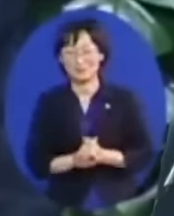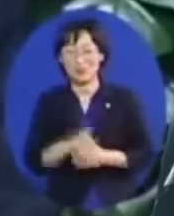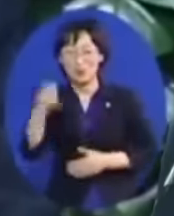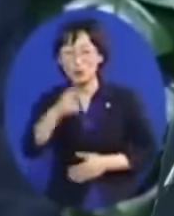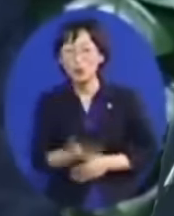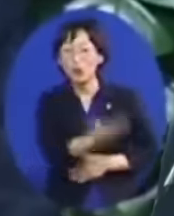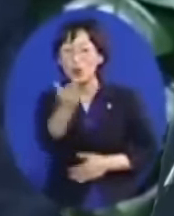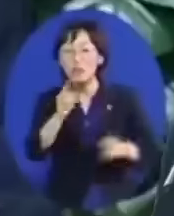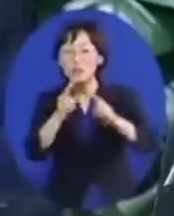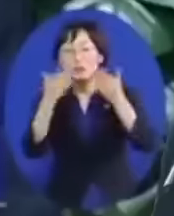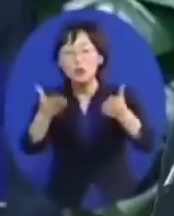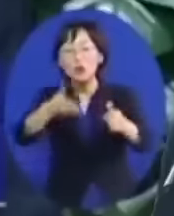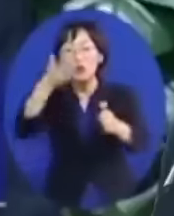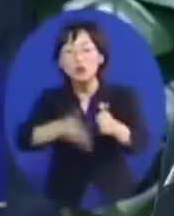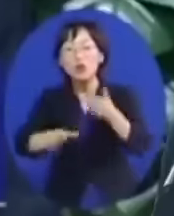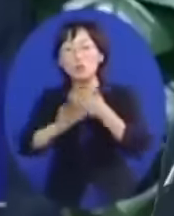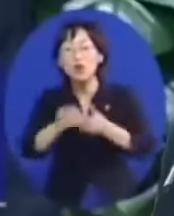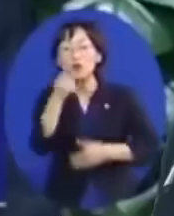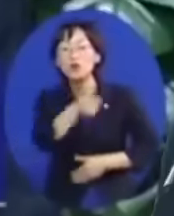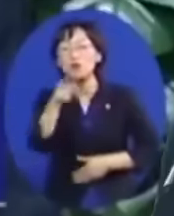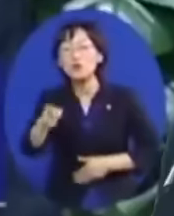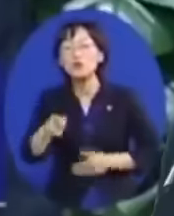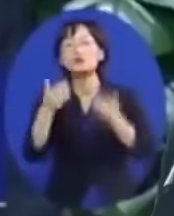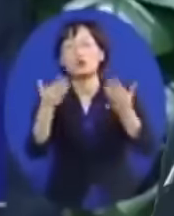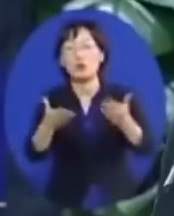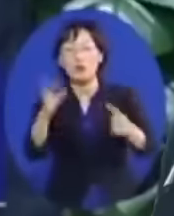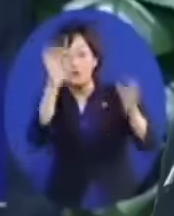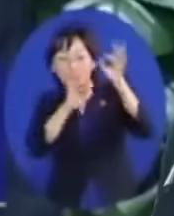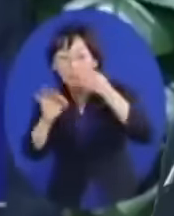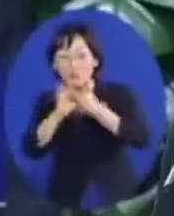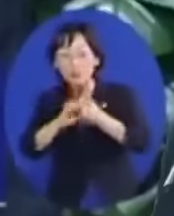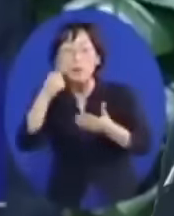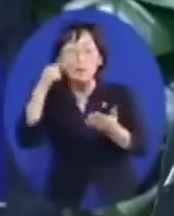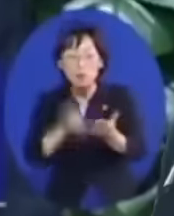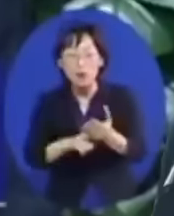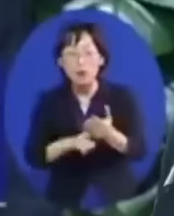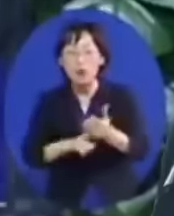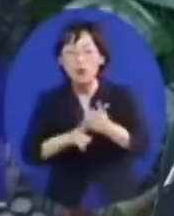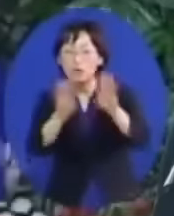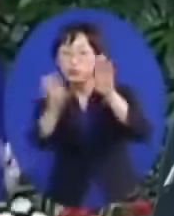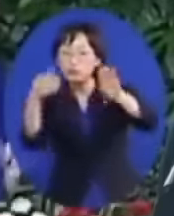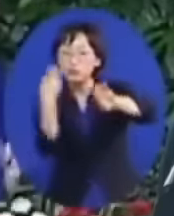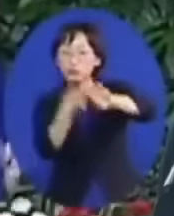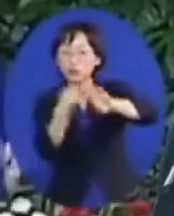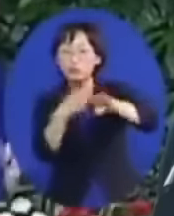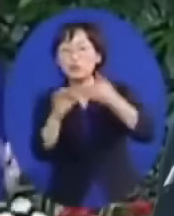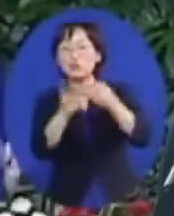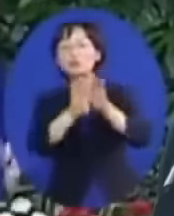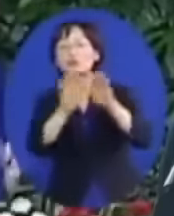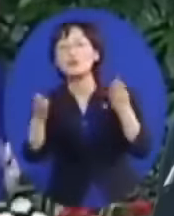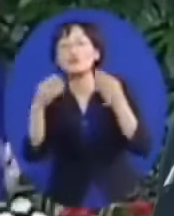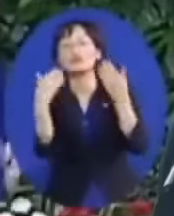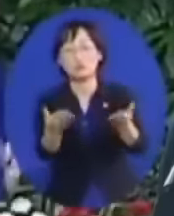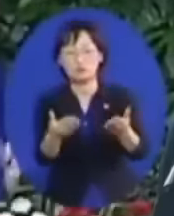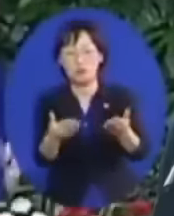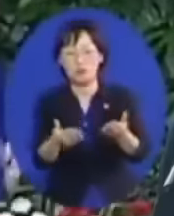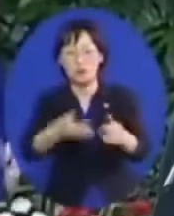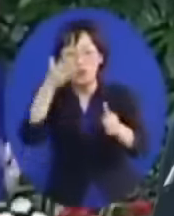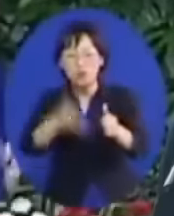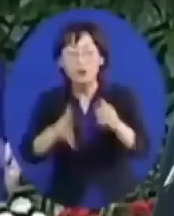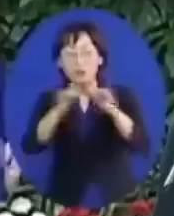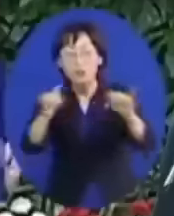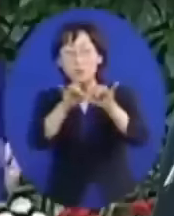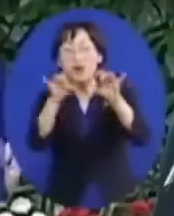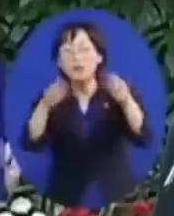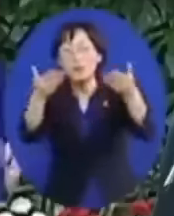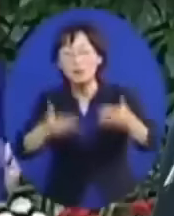내가 너희에게 이르노니 구하라 그러면 너희에게 주실 것이요 찾으라 그러면 찾아낼 것이요 문을 두드리라 그러면 너희에게 열릴 것이니 구하는 이마다